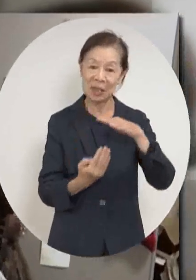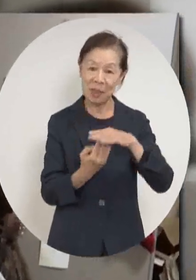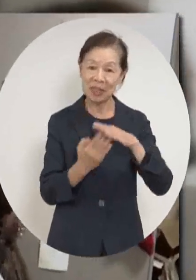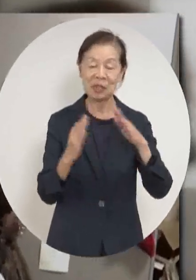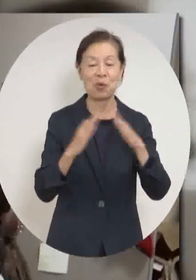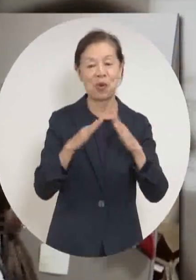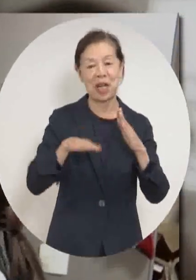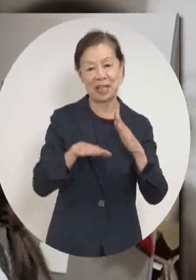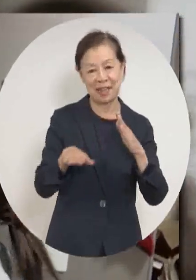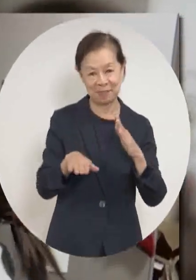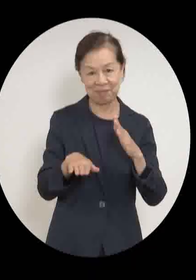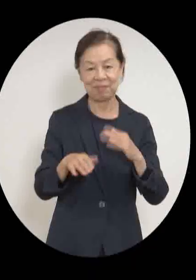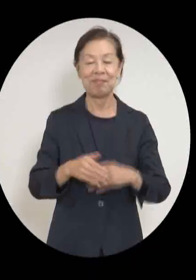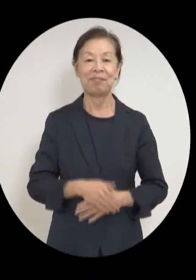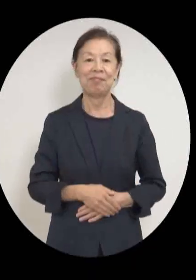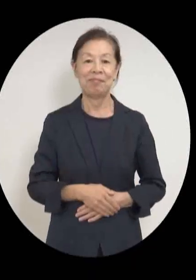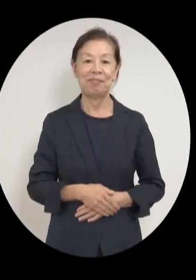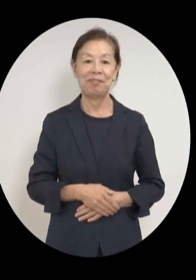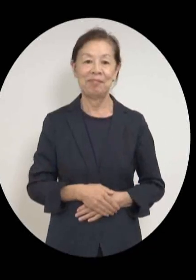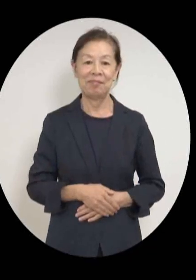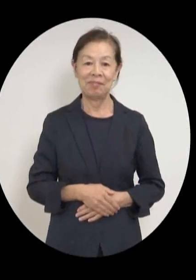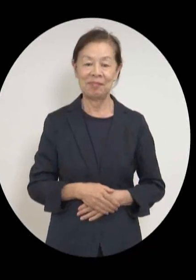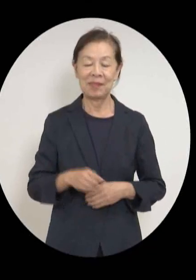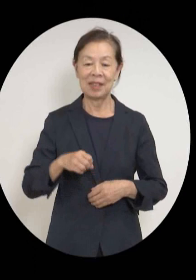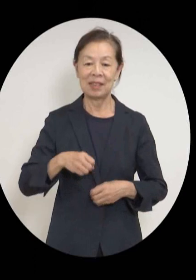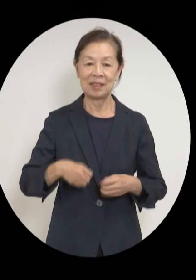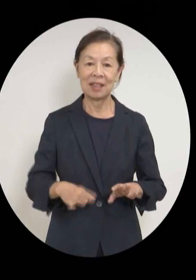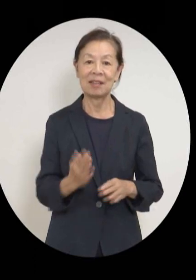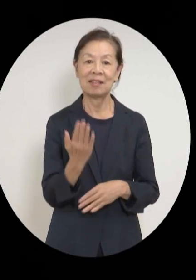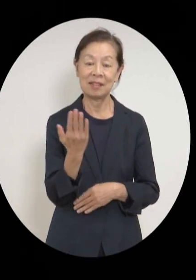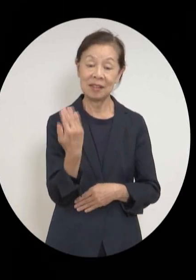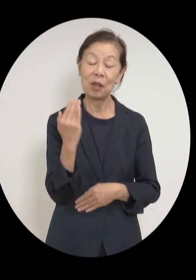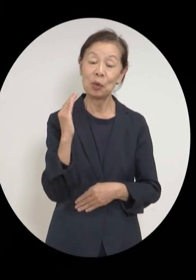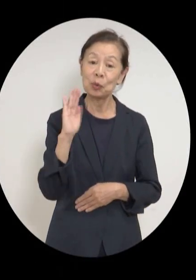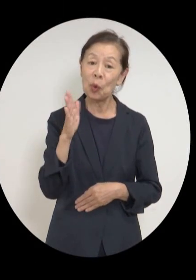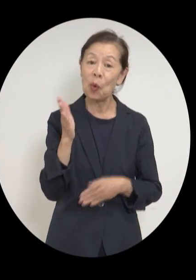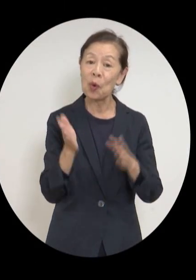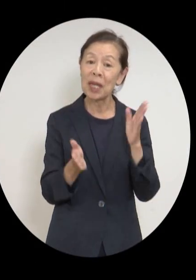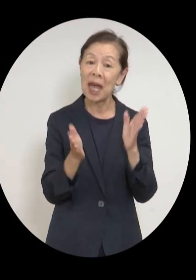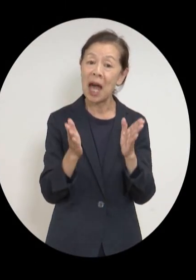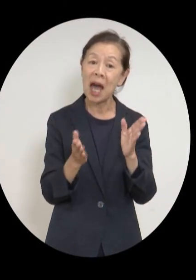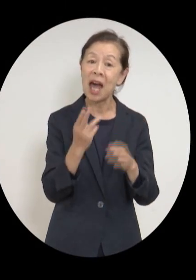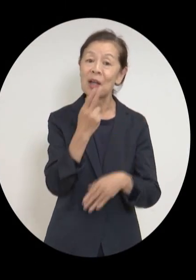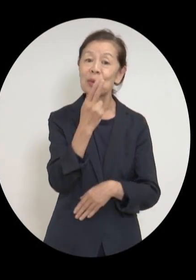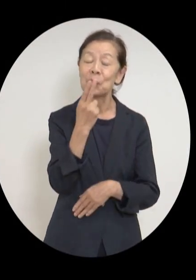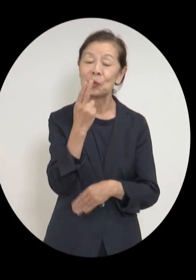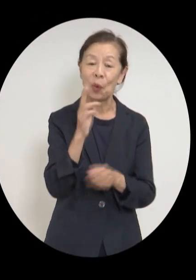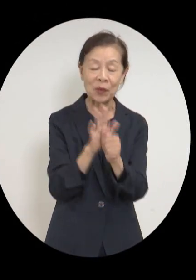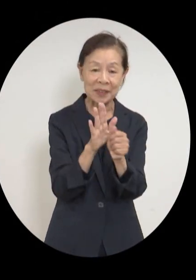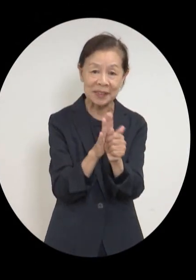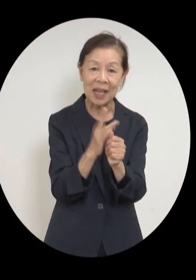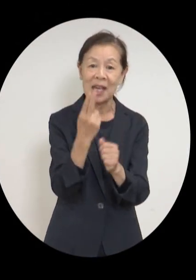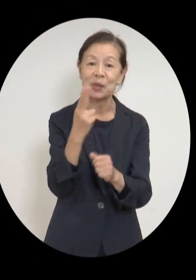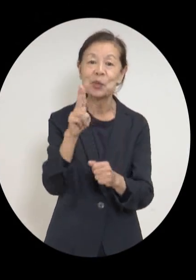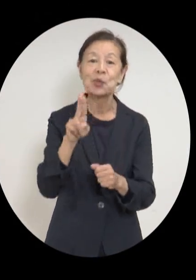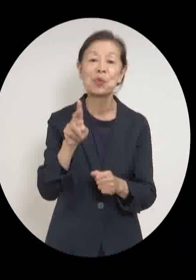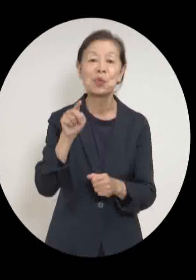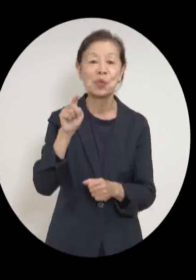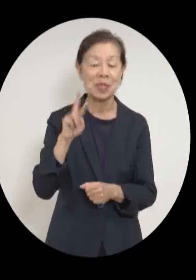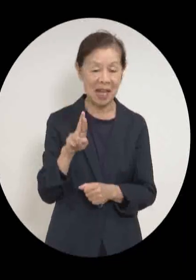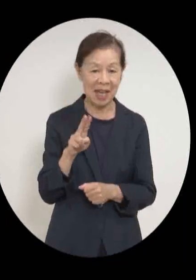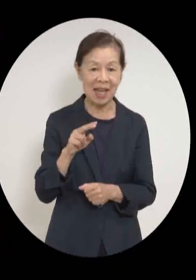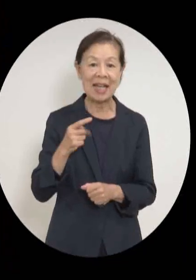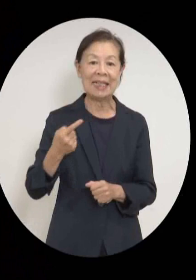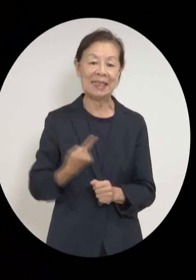。また産前産後ケアの専門家である産後ドゥーラを1時間1000円で利用でき